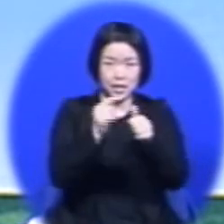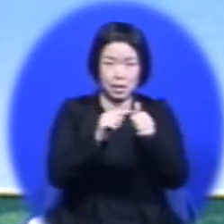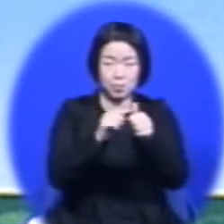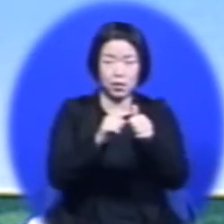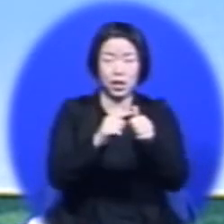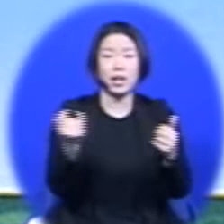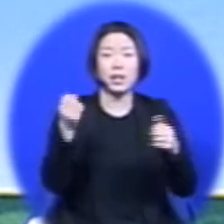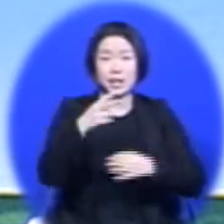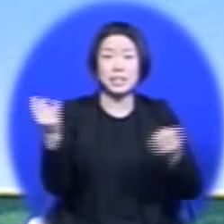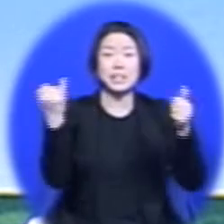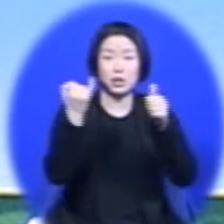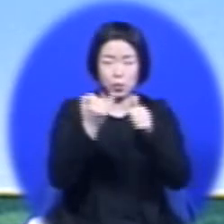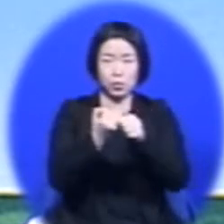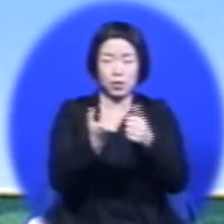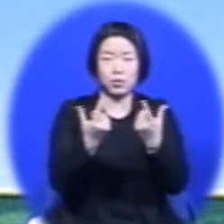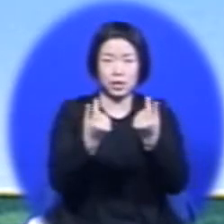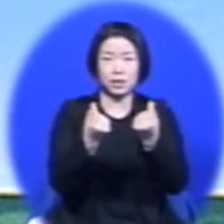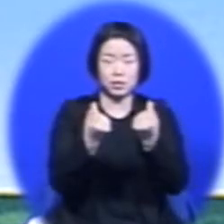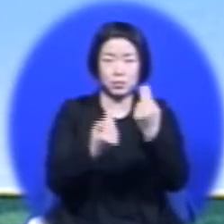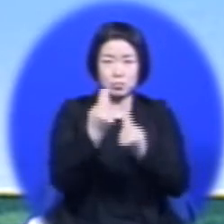심정이라고 그렇게 비유하셨습니다.